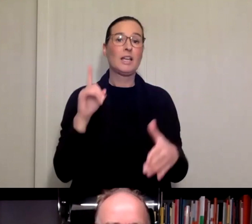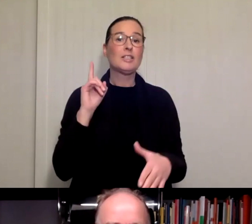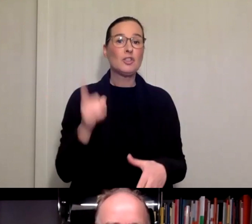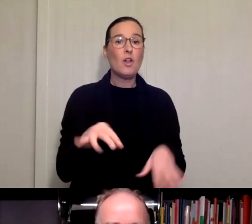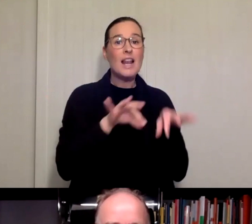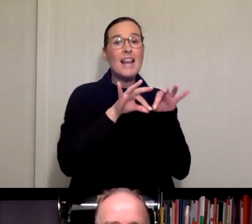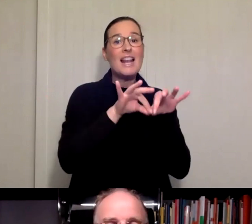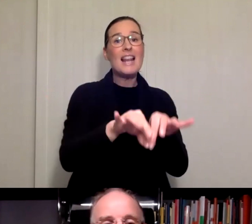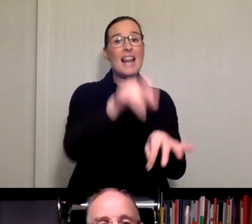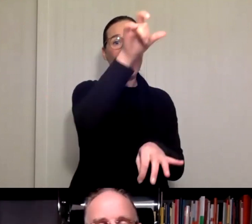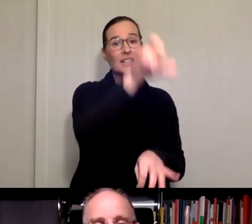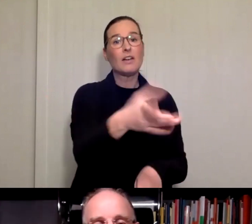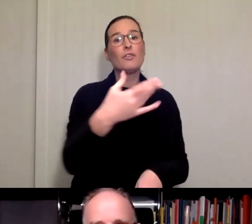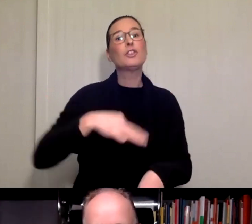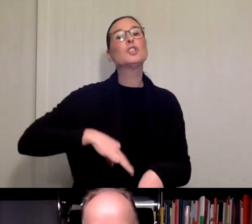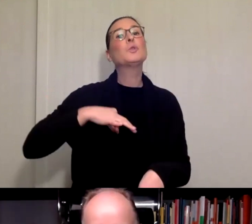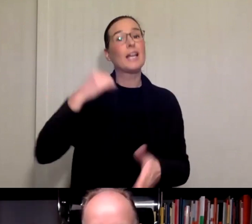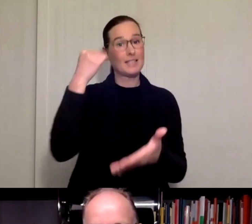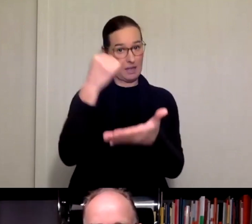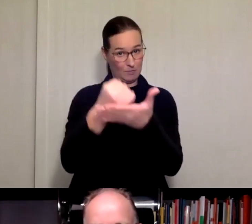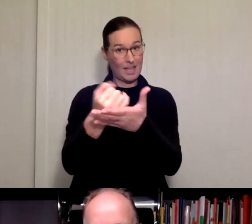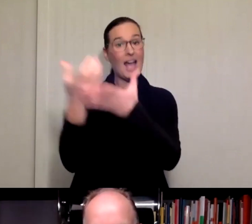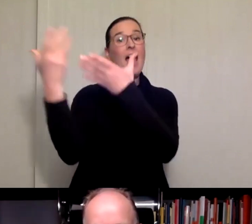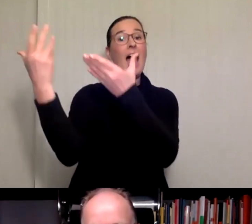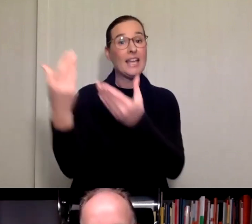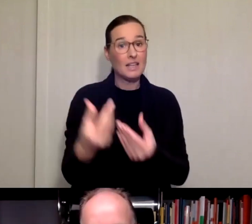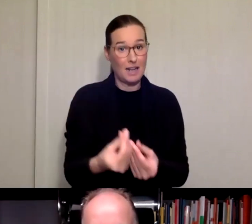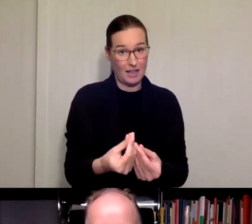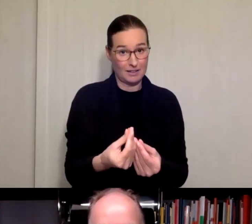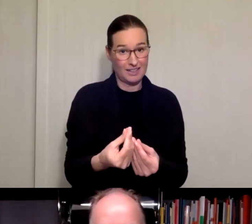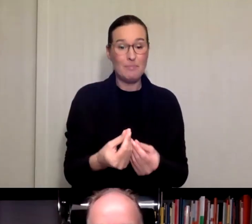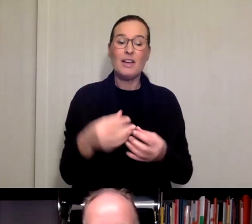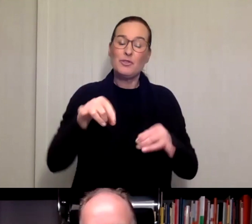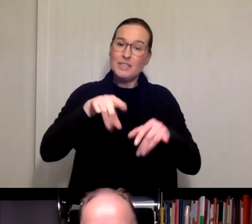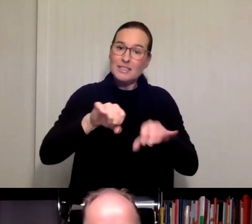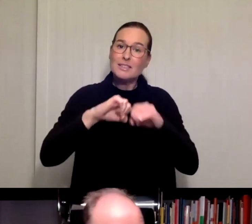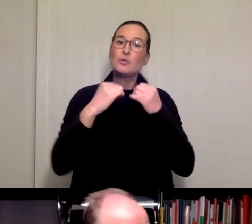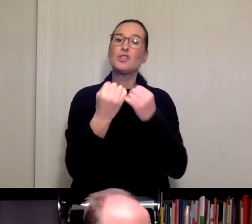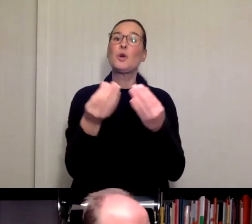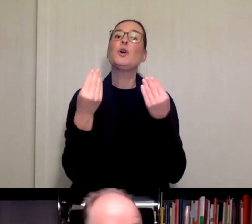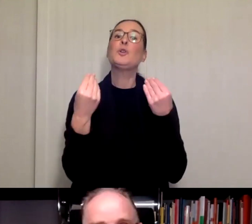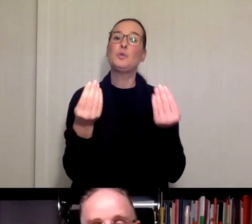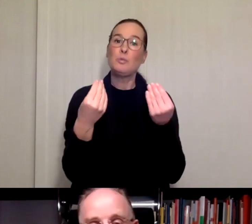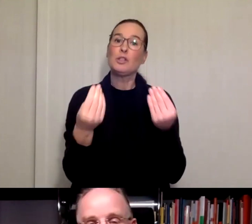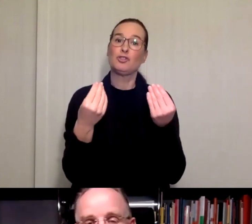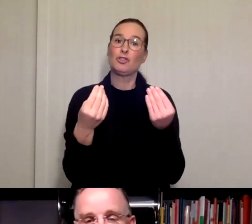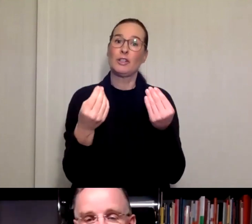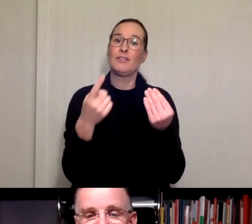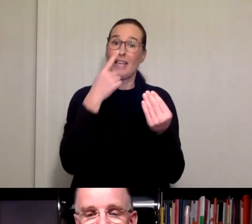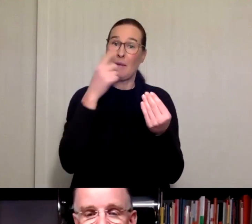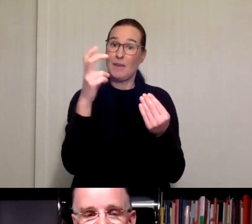eines Gesundheitsamtes sein. Und vielleicht ist es auch prägend für diese ganze Situation. Derjenige, den wir ausgespuckt